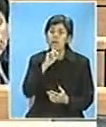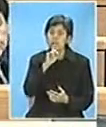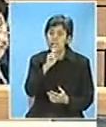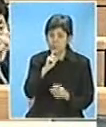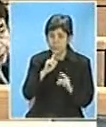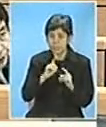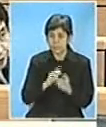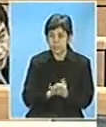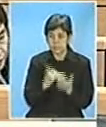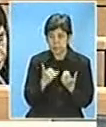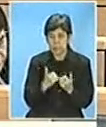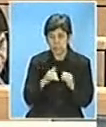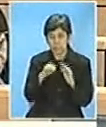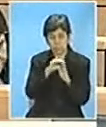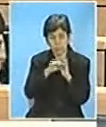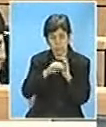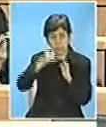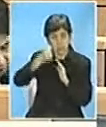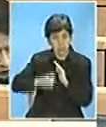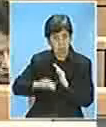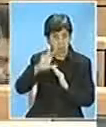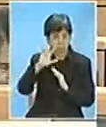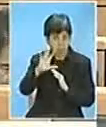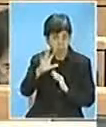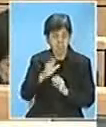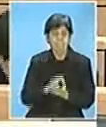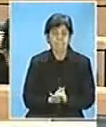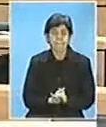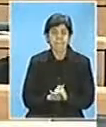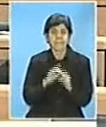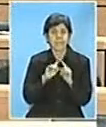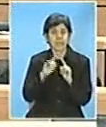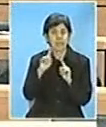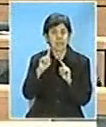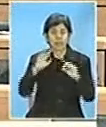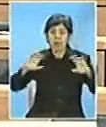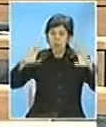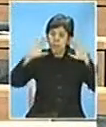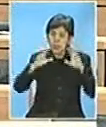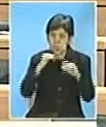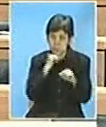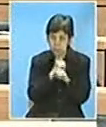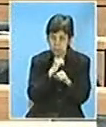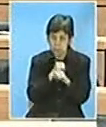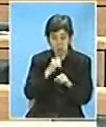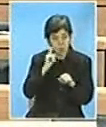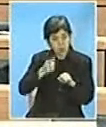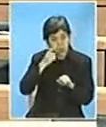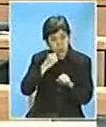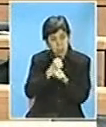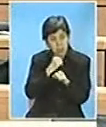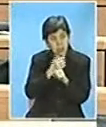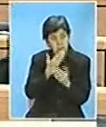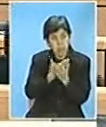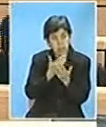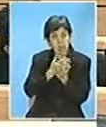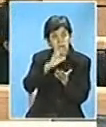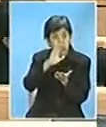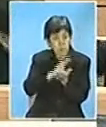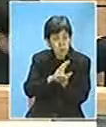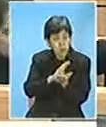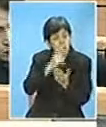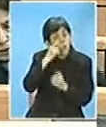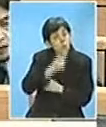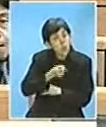คำถามซึ่งผมได้เขียนไว้แล้ว5ข้อนะครับดังนี้นะครับข้อที่1รัฐบาลยังคงนโยบายสะท้อนต้นทุนที่แท้จริงต่อ